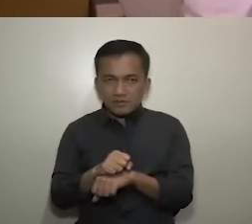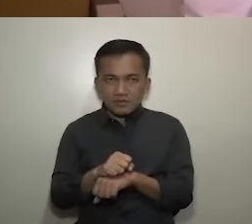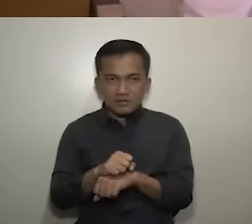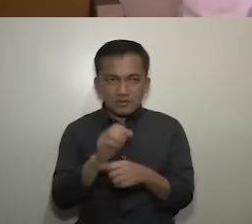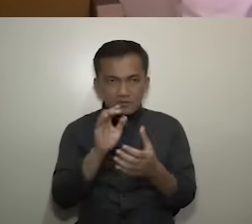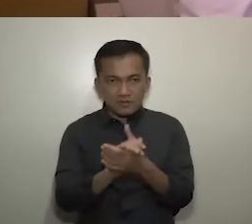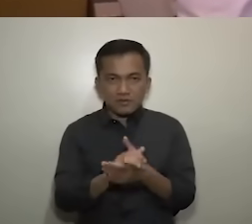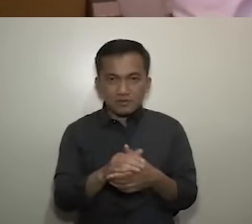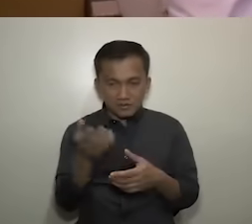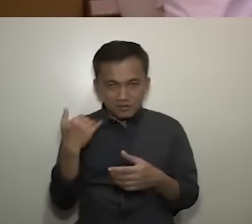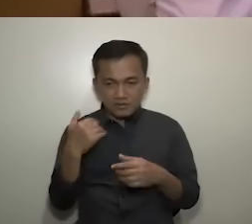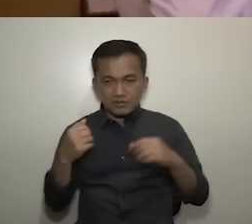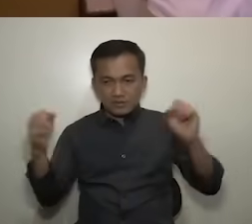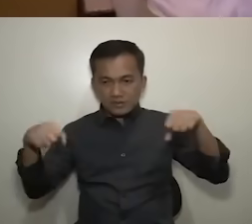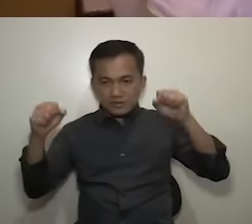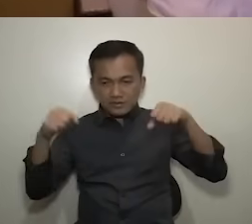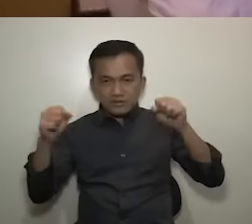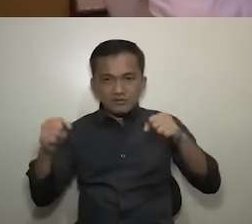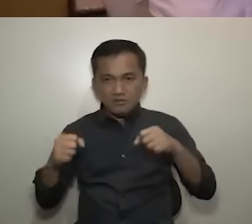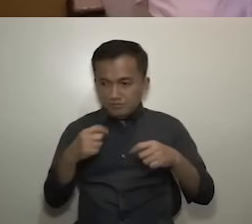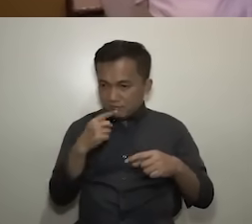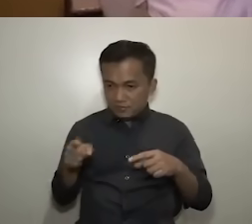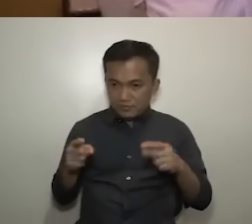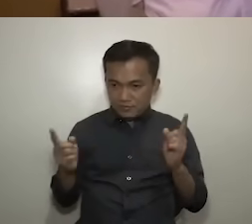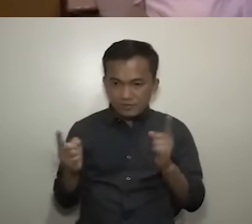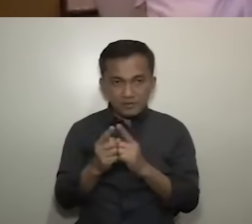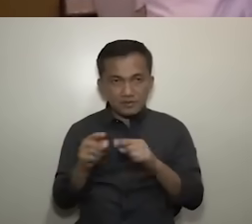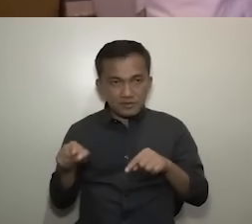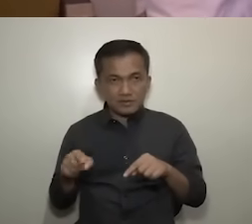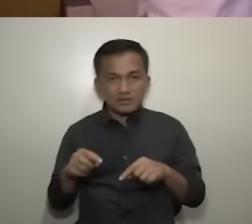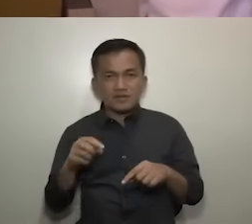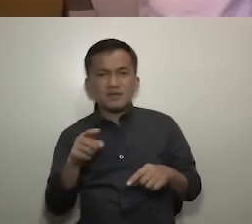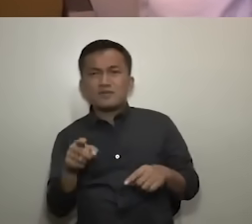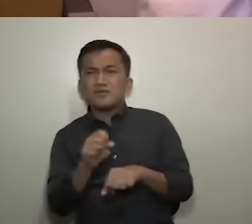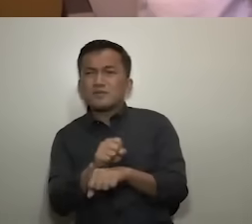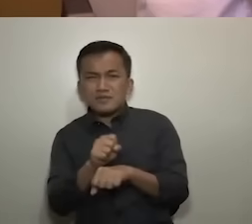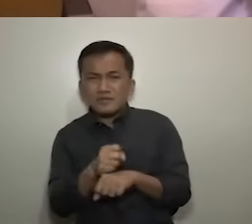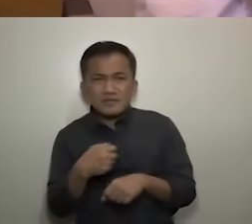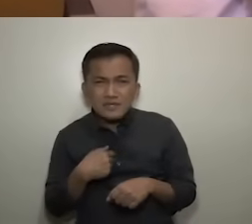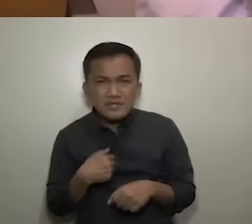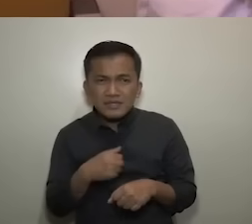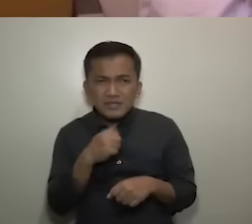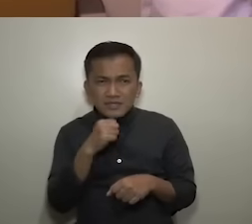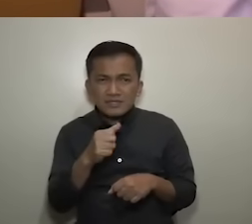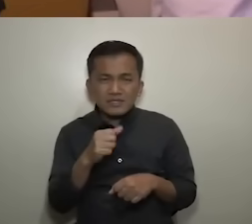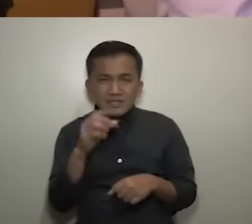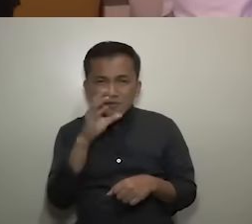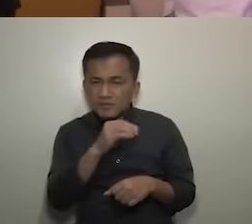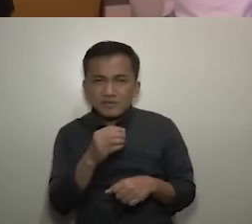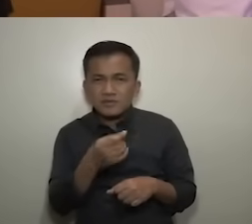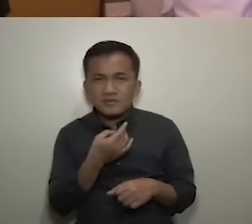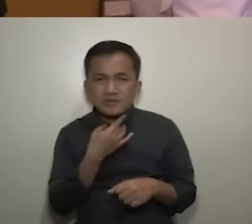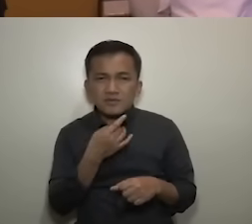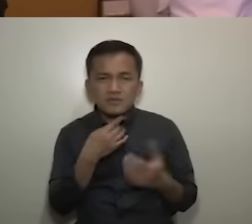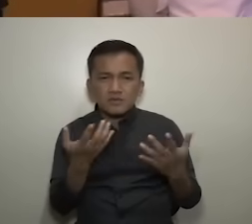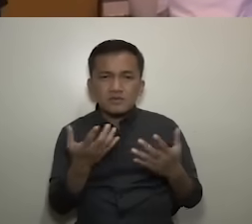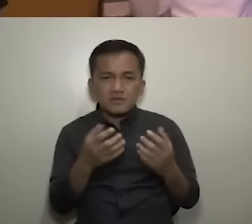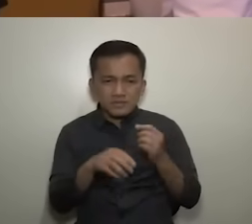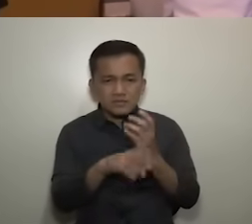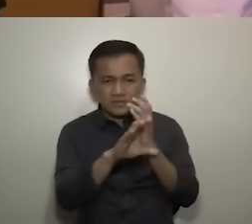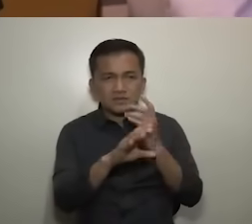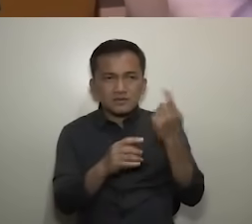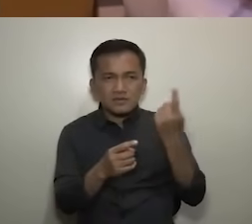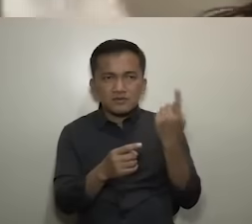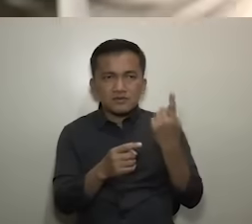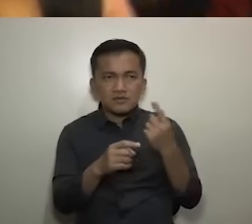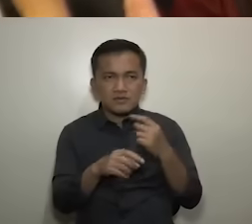Mag-asawa na kayo nito? Opo, opo. Ano sinabi mo na makita mo ito? Ano lang naman po yan, trabaho, tsaka hindi po sila nagbabastusan dyan. Chat lang yan, sir. Opo, sinasabi